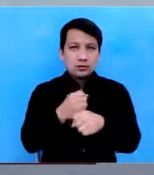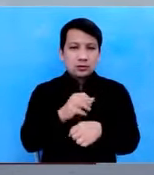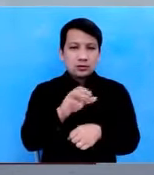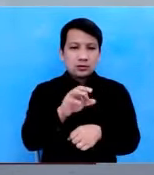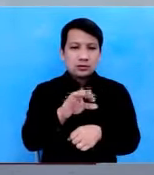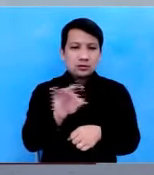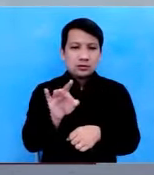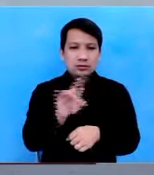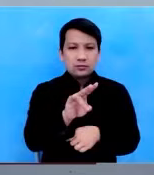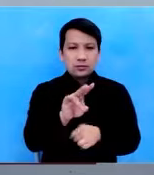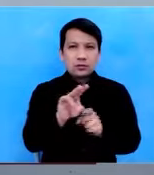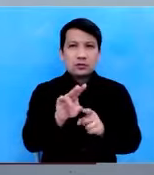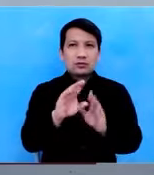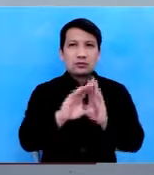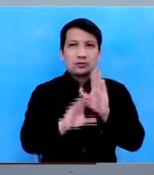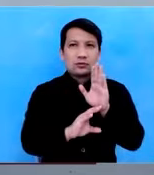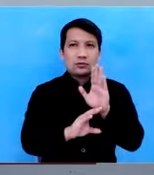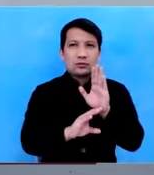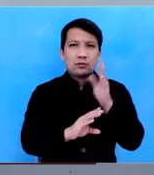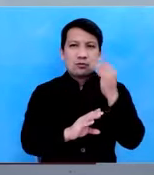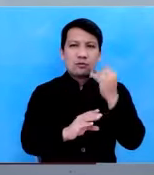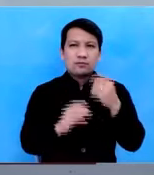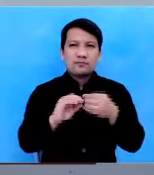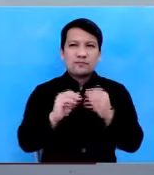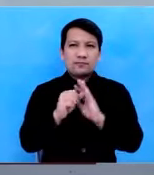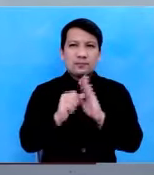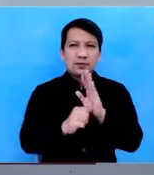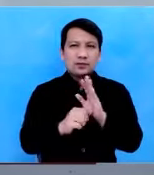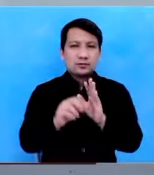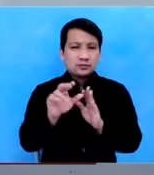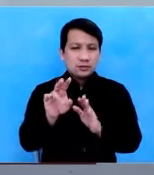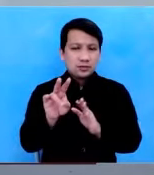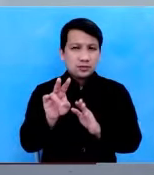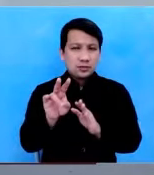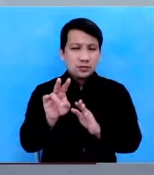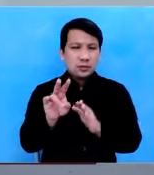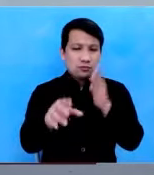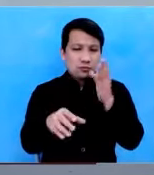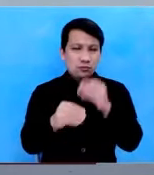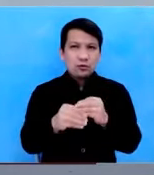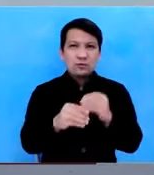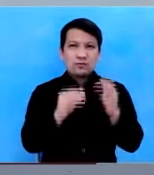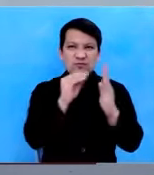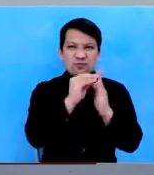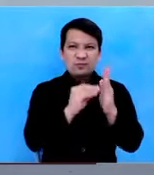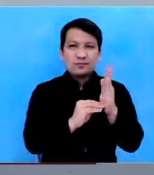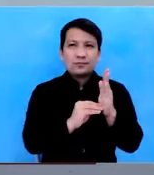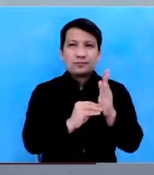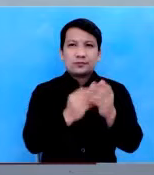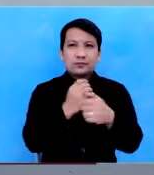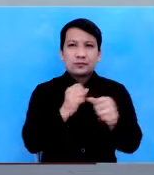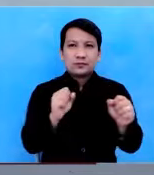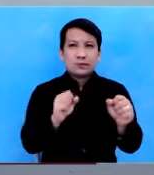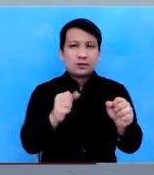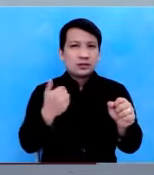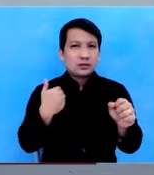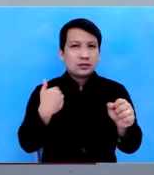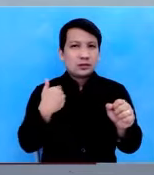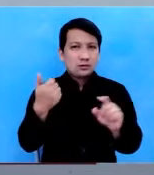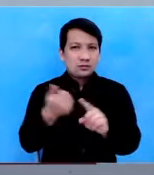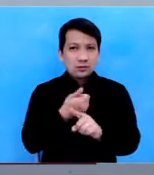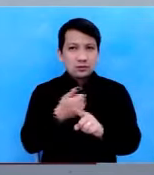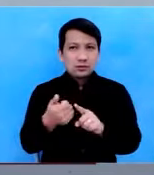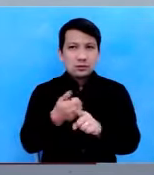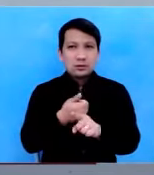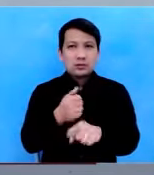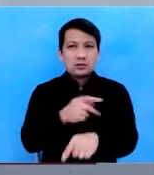1987 Constitution. Sa Article 7 ng 1987 Constitution, naglagay na rin ng safeguards para hindi maabuso ang kapangyarihan ng